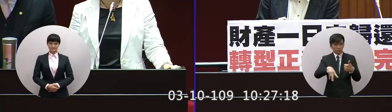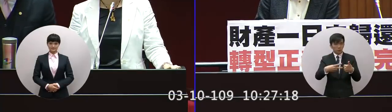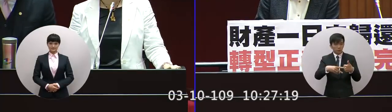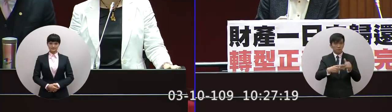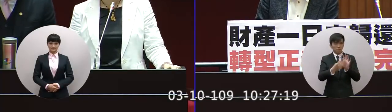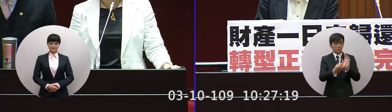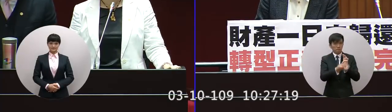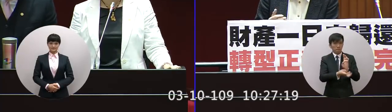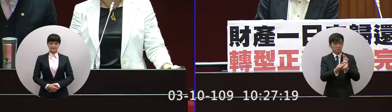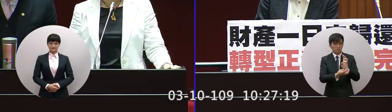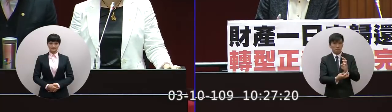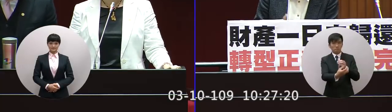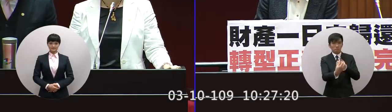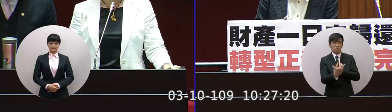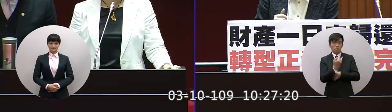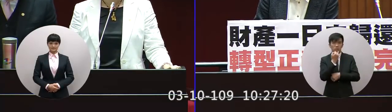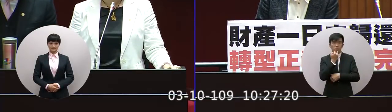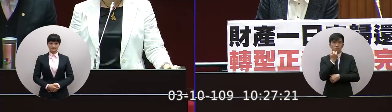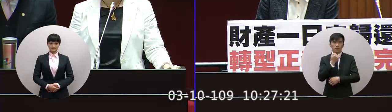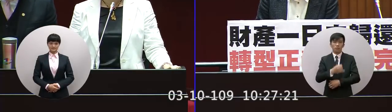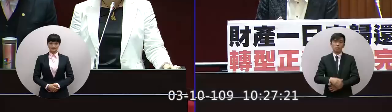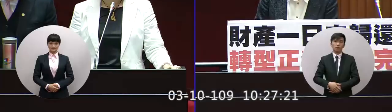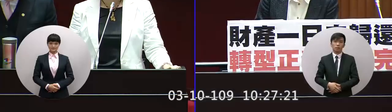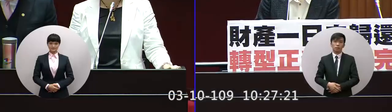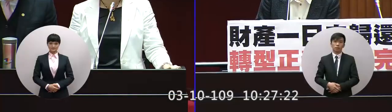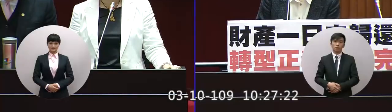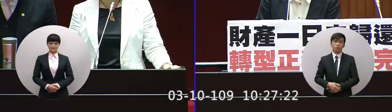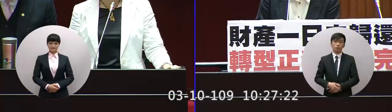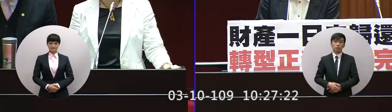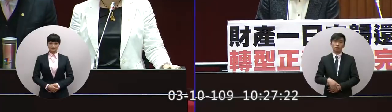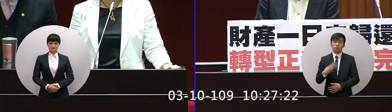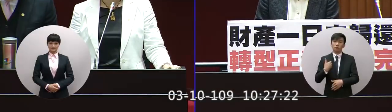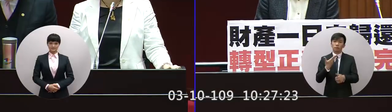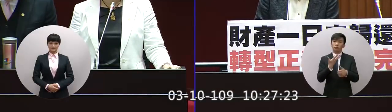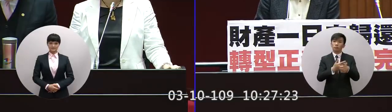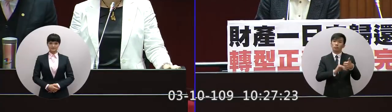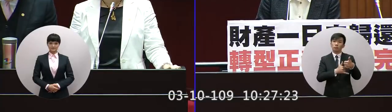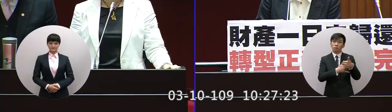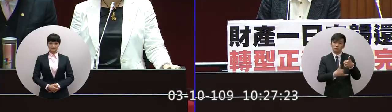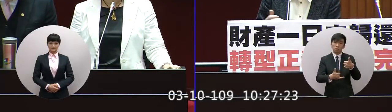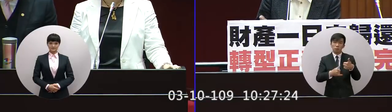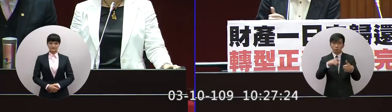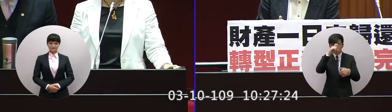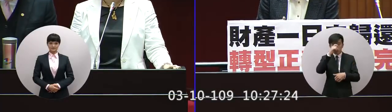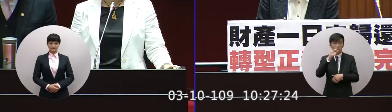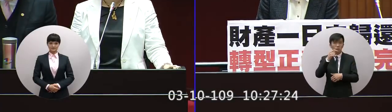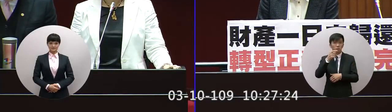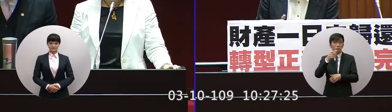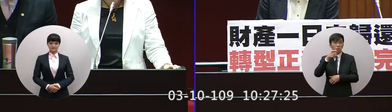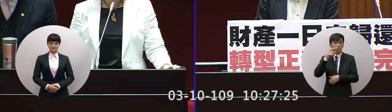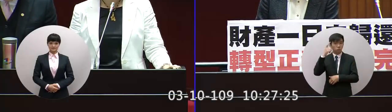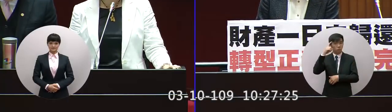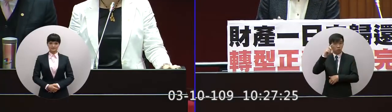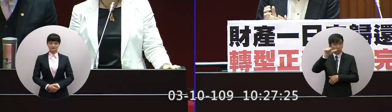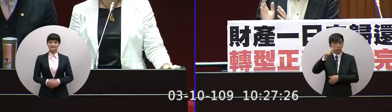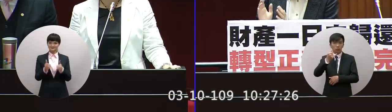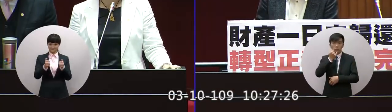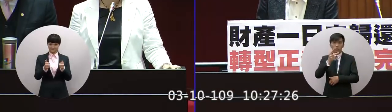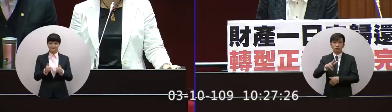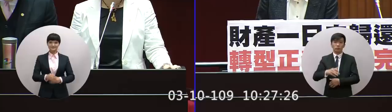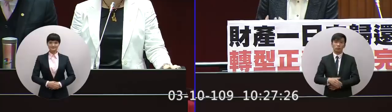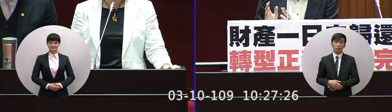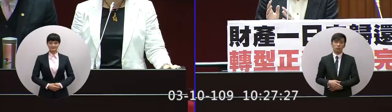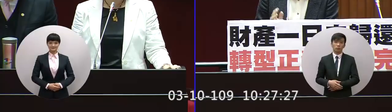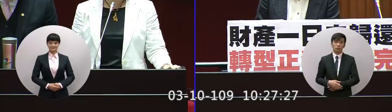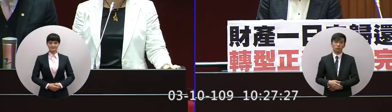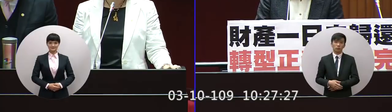本办就是相关对策的报告。那我们给主委大概半个月的时间，促转会这边半个月的时间是可以的嘛？ 谢谢。 然后